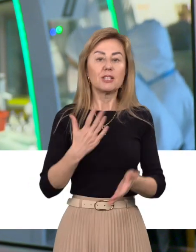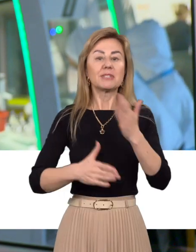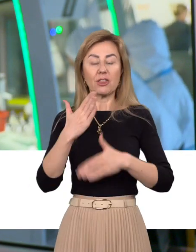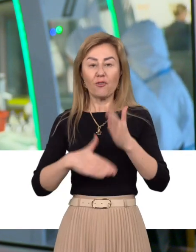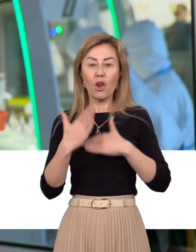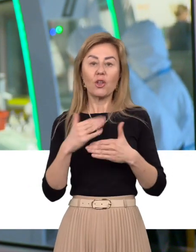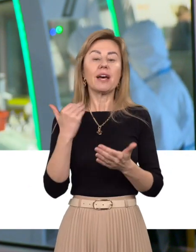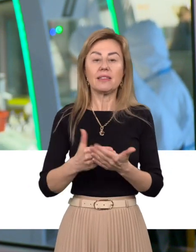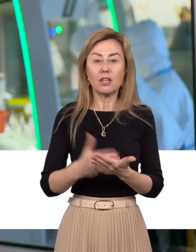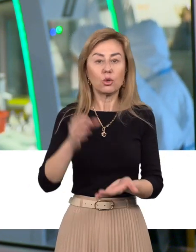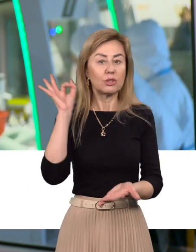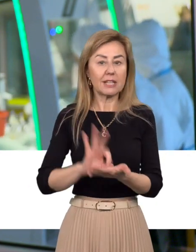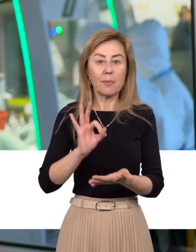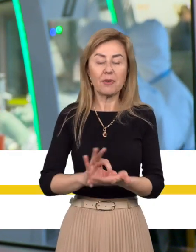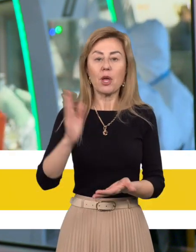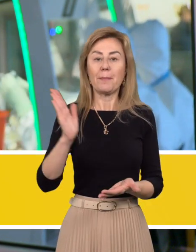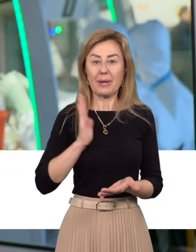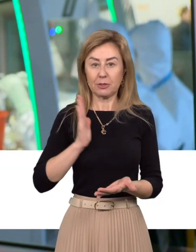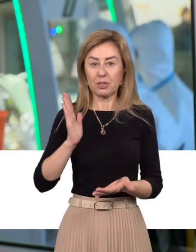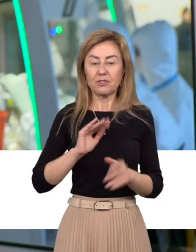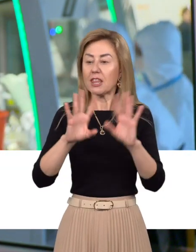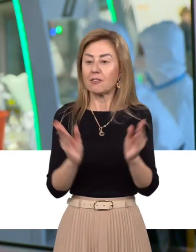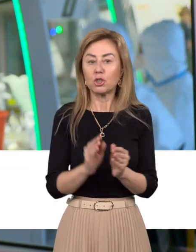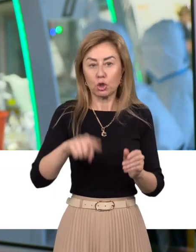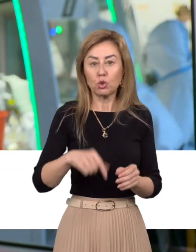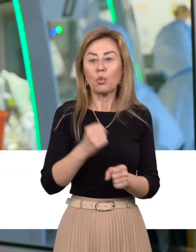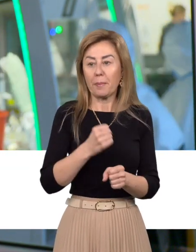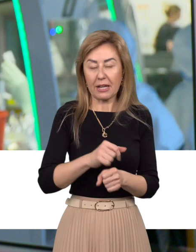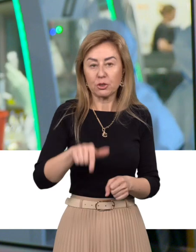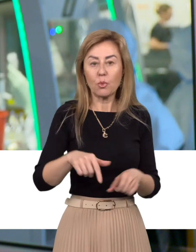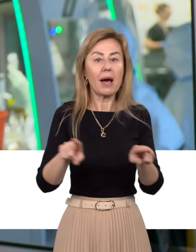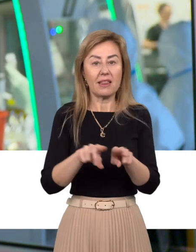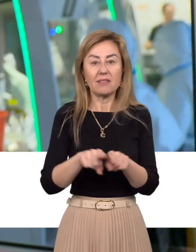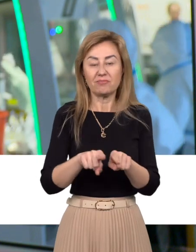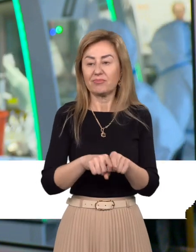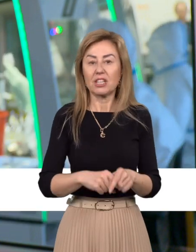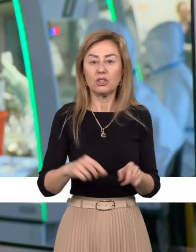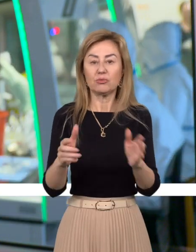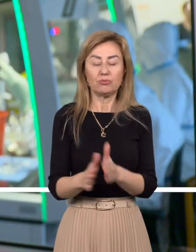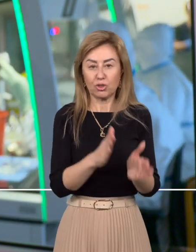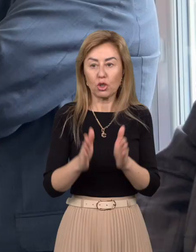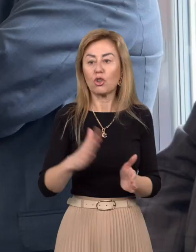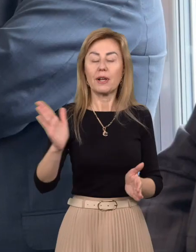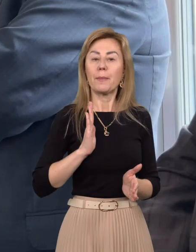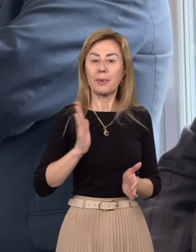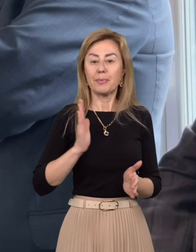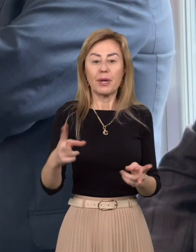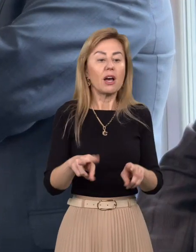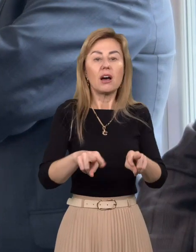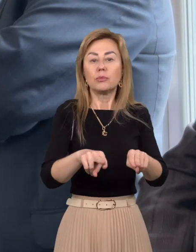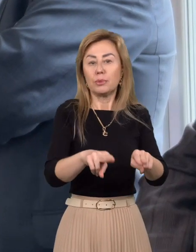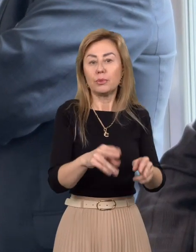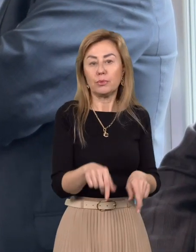pracowni, gdyż zapewnia ona wysokie bezpieczeństwo dla naszego personelu, ale również bezpieczeństwo dla przygotowania leku dla pacjenta